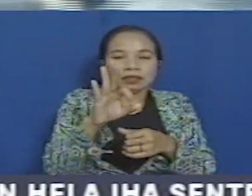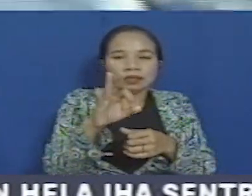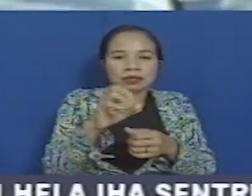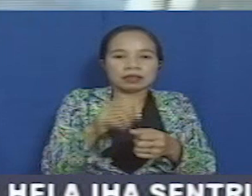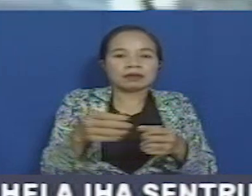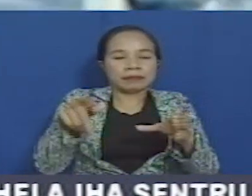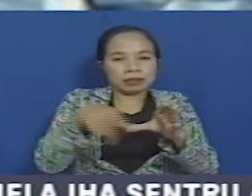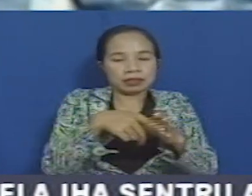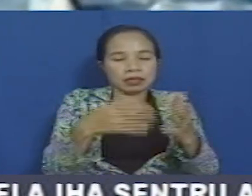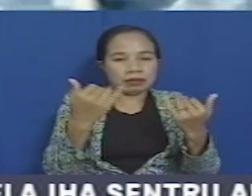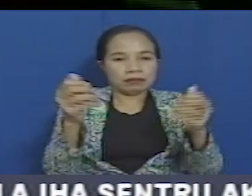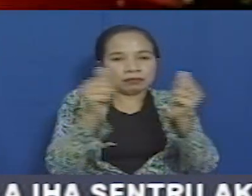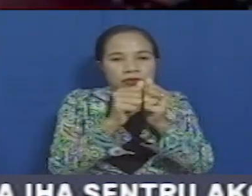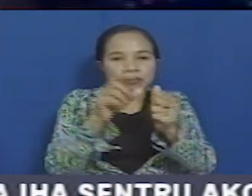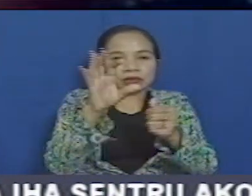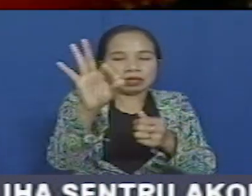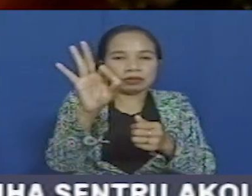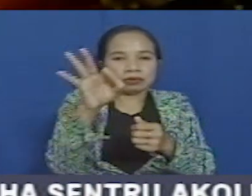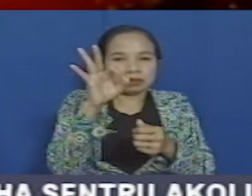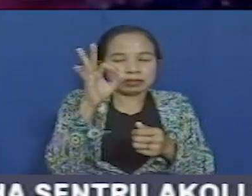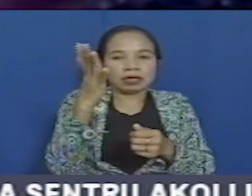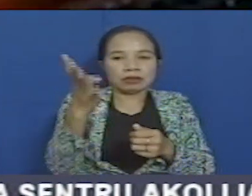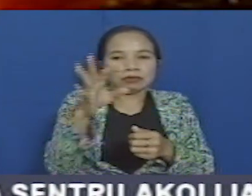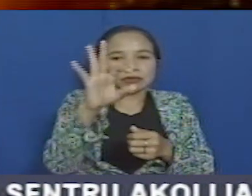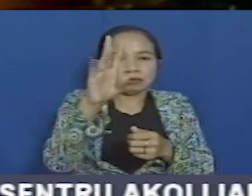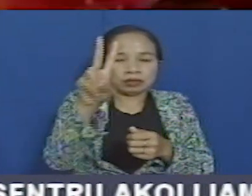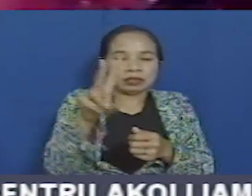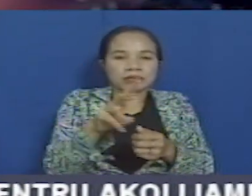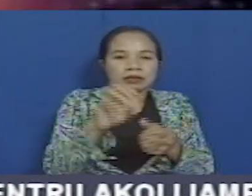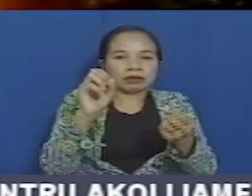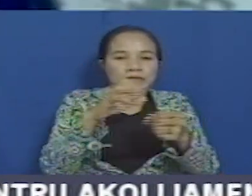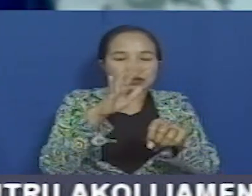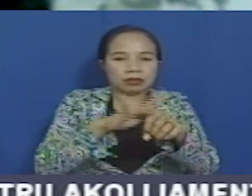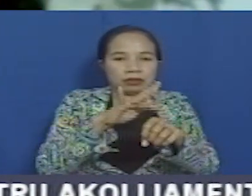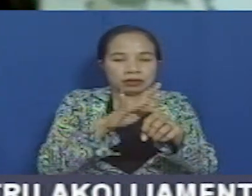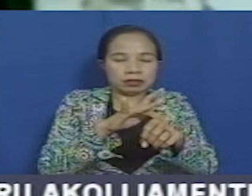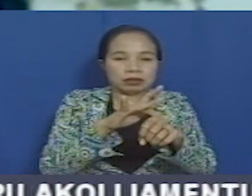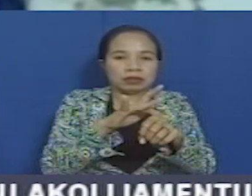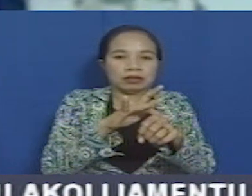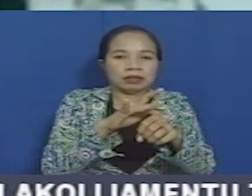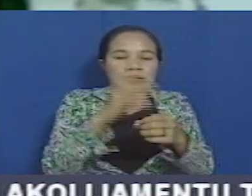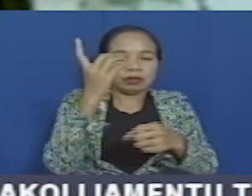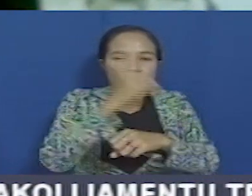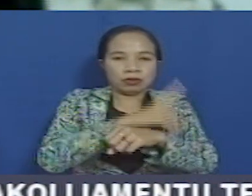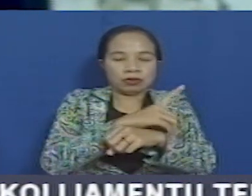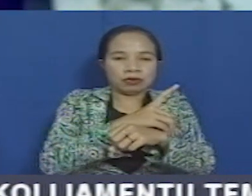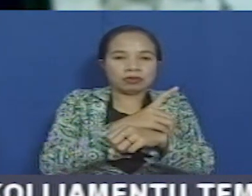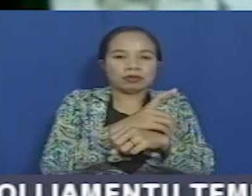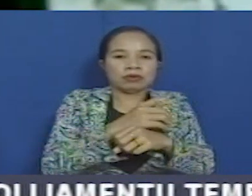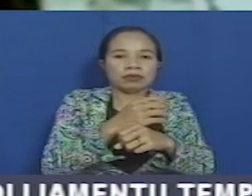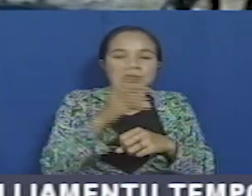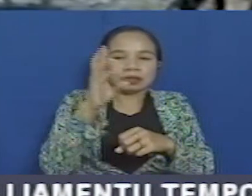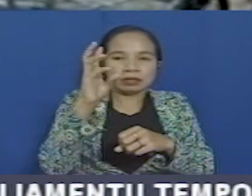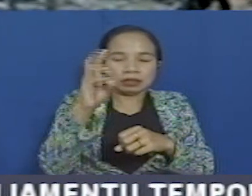Caso ativo hamuduk, atusia, hat nulo recen rua. Caso confirmado, cumulativo, e haloronen, fulan